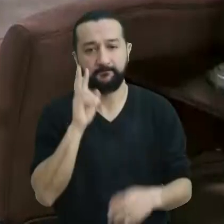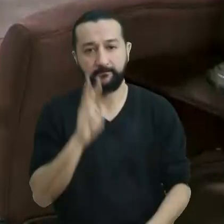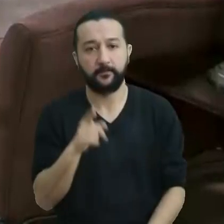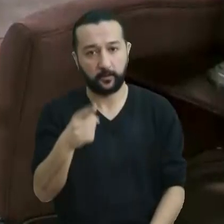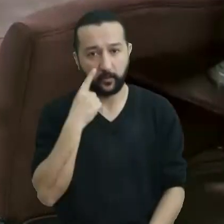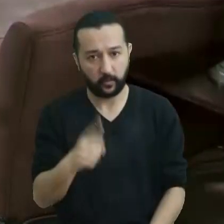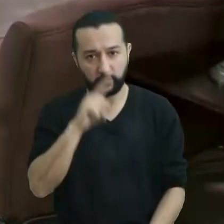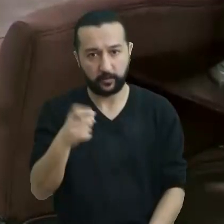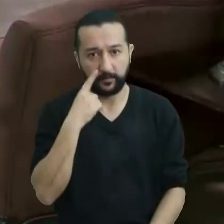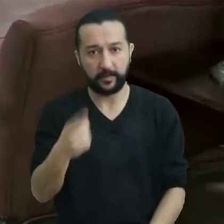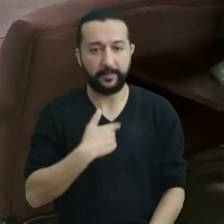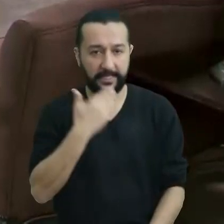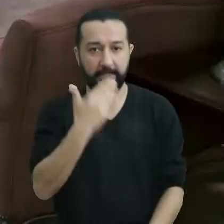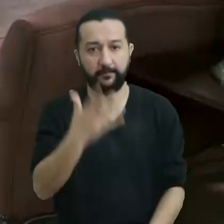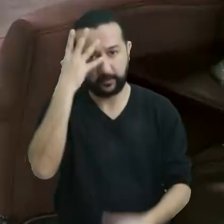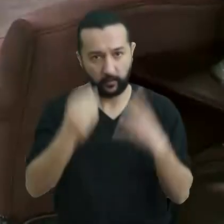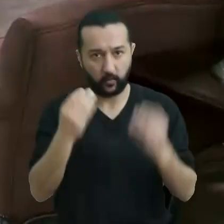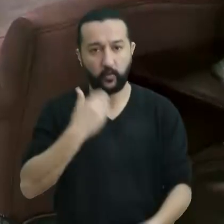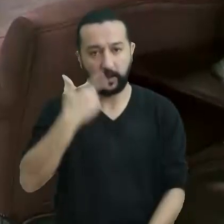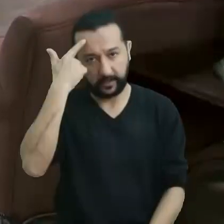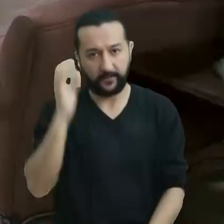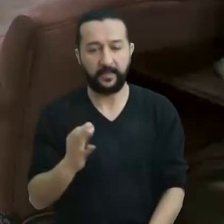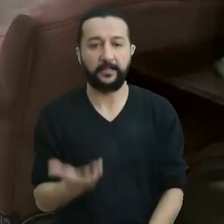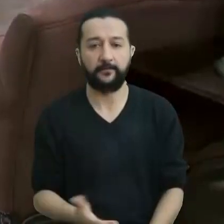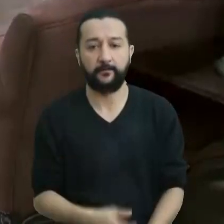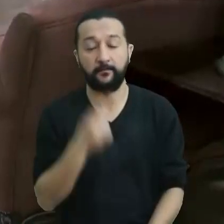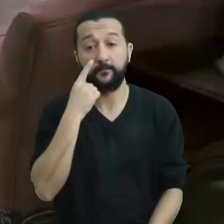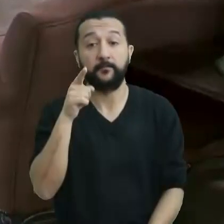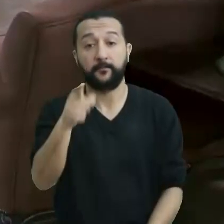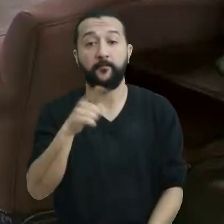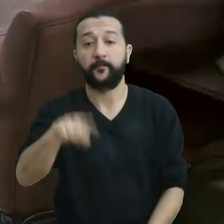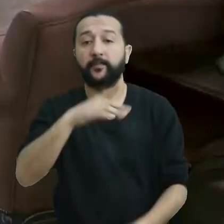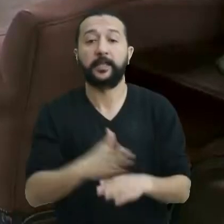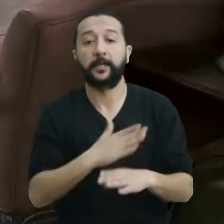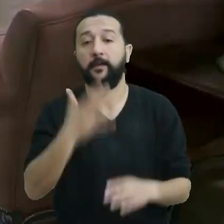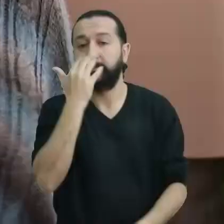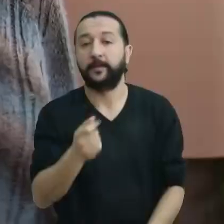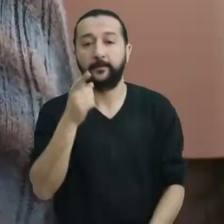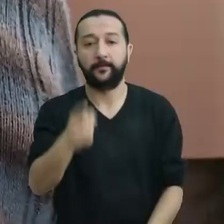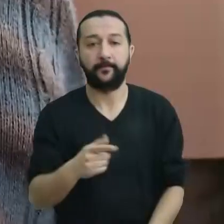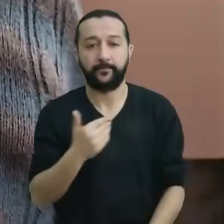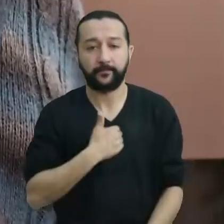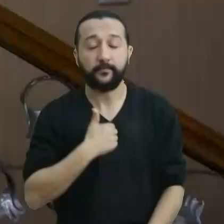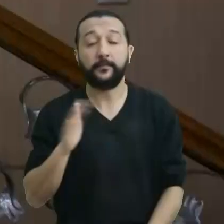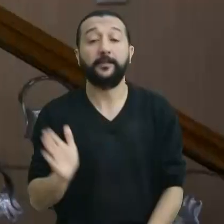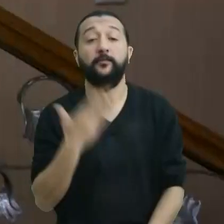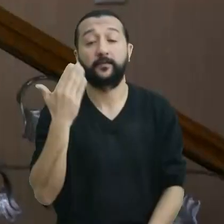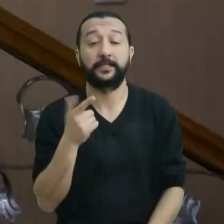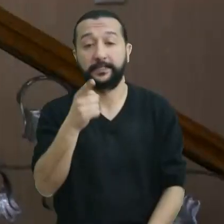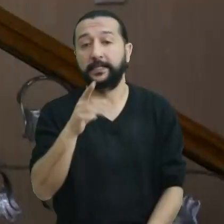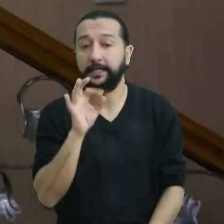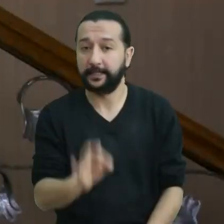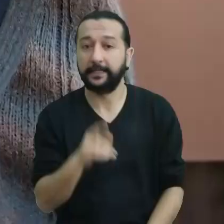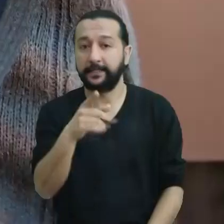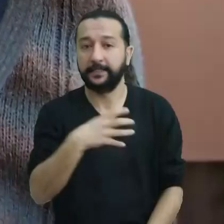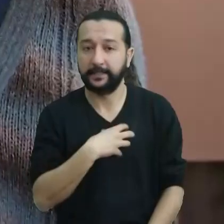Aa gördün mü bak. Ben sana dedim dökülüyor işte. Şşş baba siz niye dikiliyorsunuz burada? Bizi boş ver. Sen